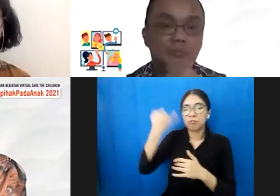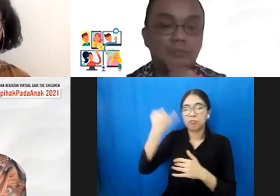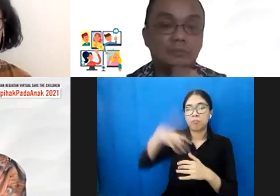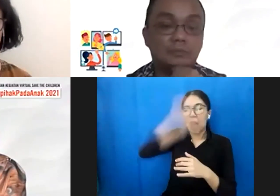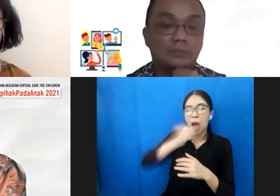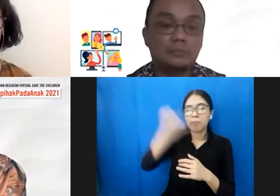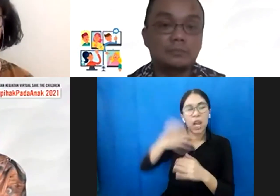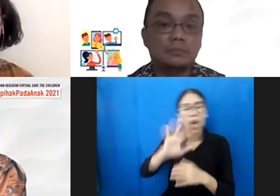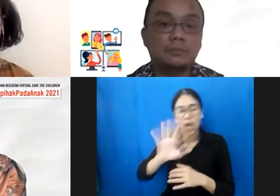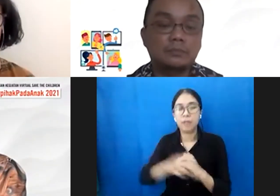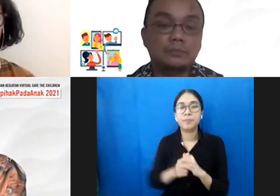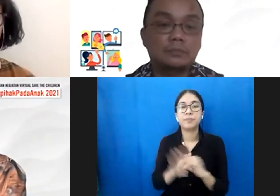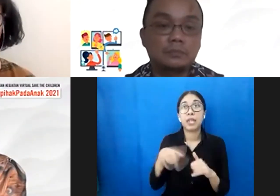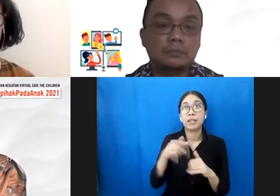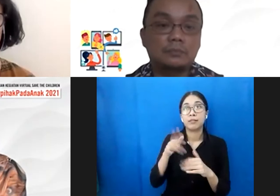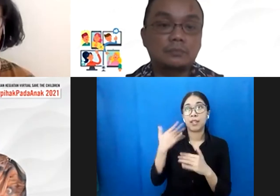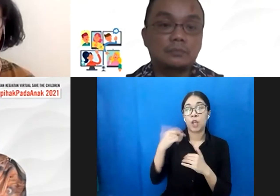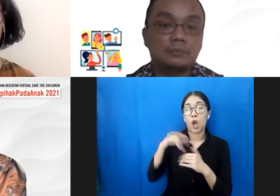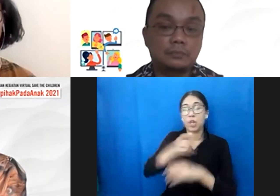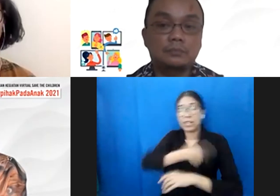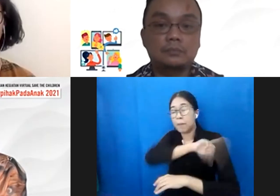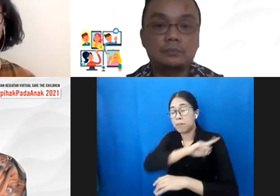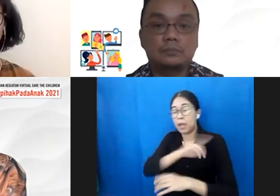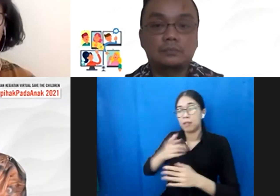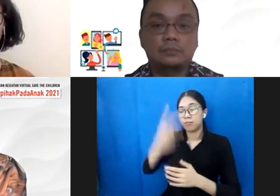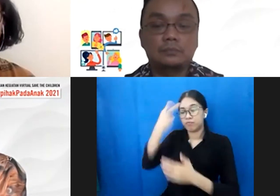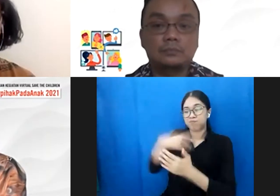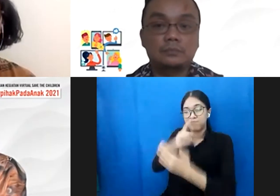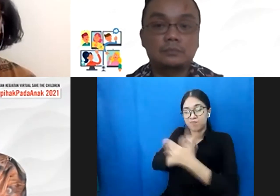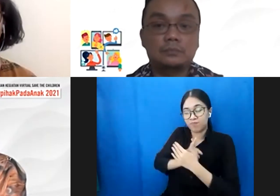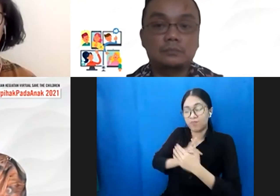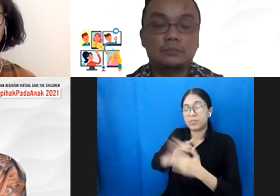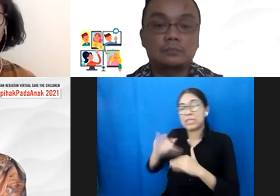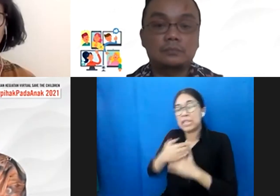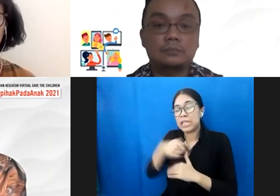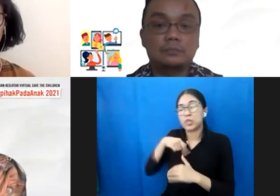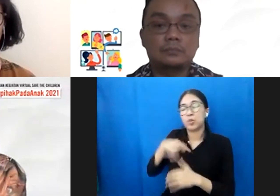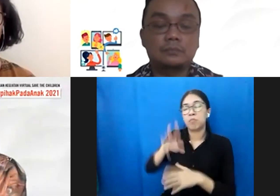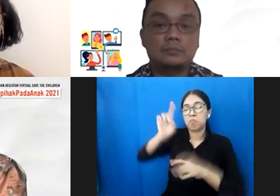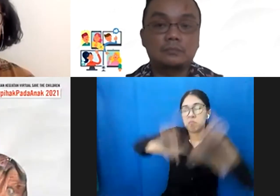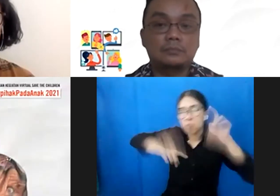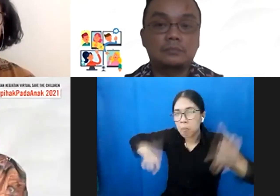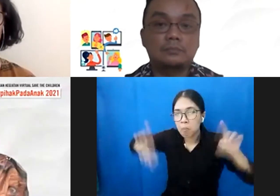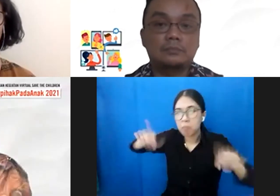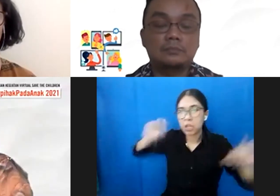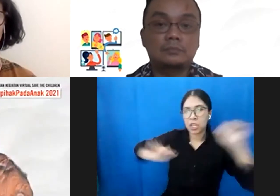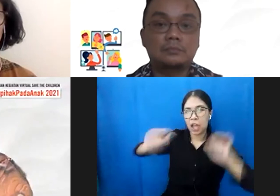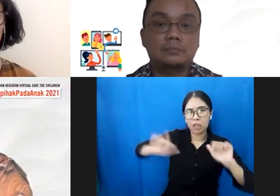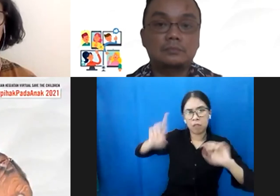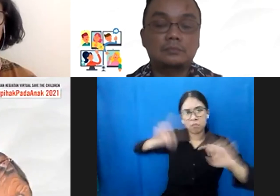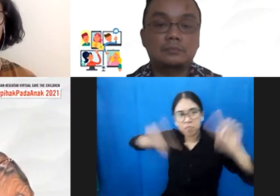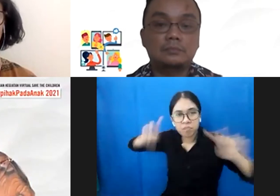keterampilan self care-nya sendiri itu tadi ada beragam gitu ya, kegiatan-kegiatan yang dilakukan, baik itu yang